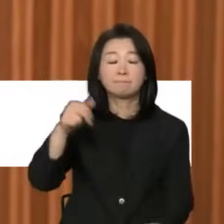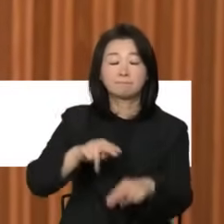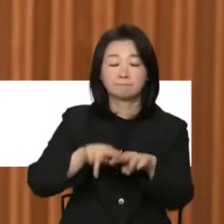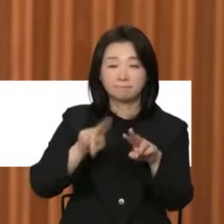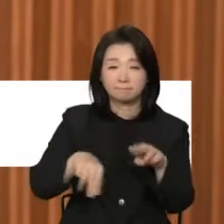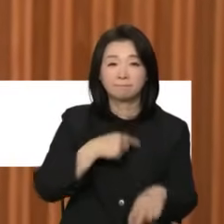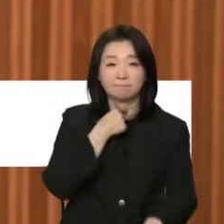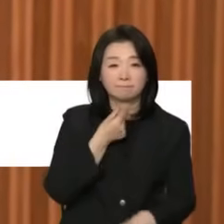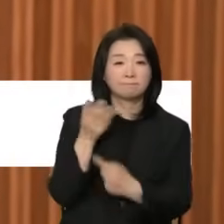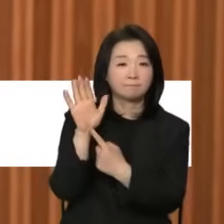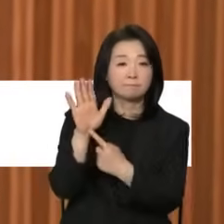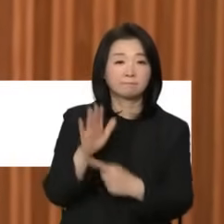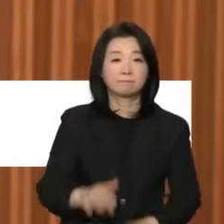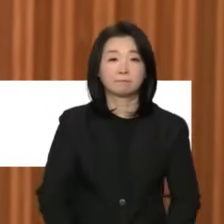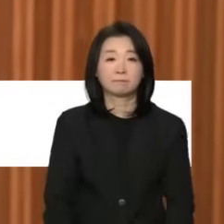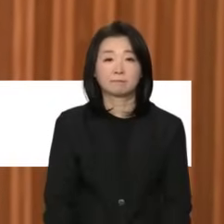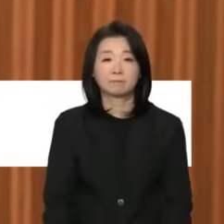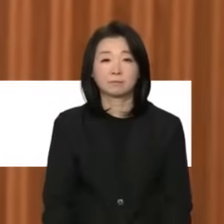물러나겠습니다.